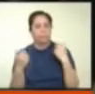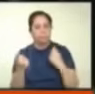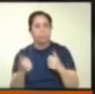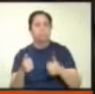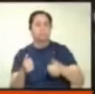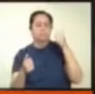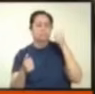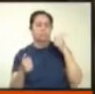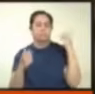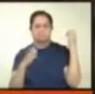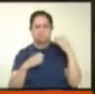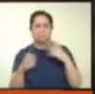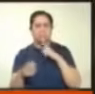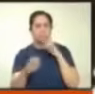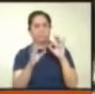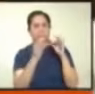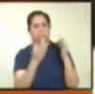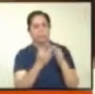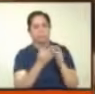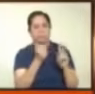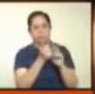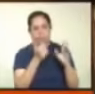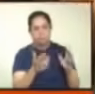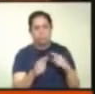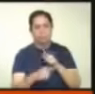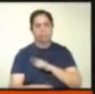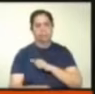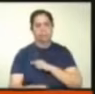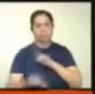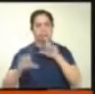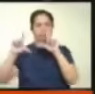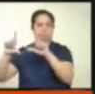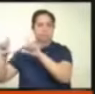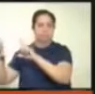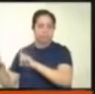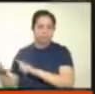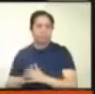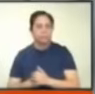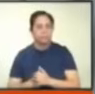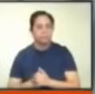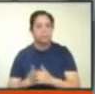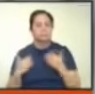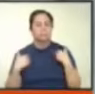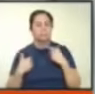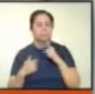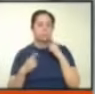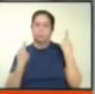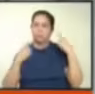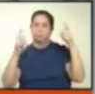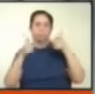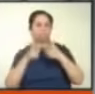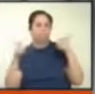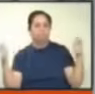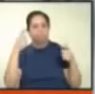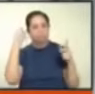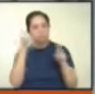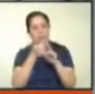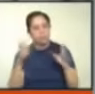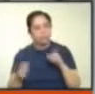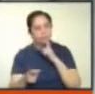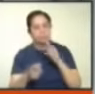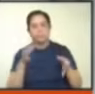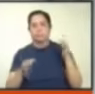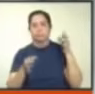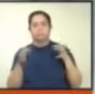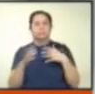rin maituturing para sa mga pamilya ng mga biktima ang guilty verdict sa mga akusado. Ito po'y malaking tagumpay para sa mga biktima, ito po'y